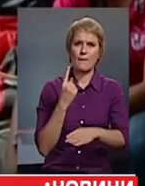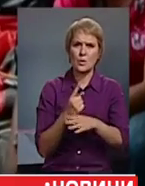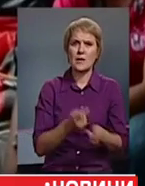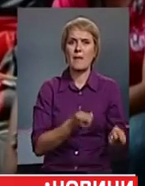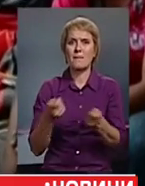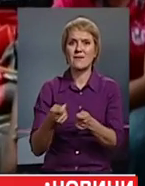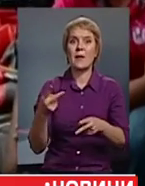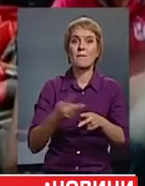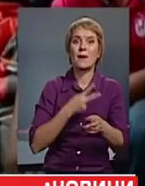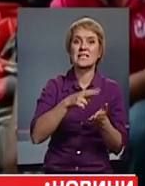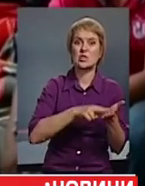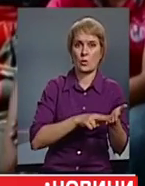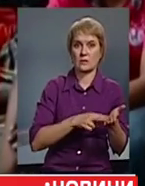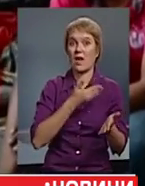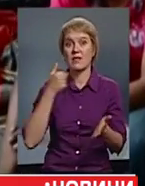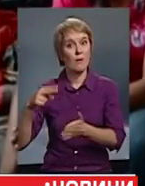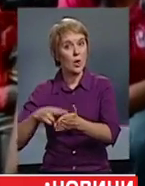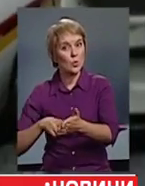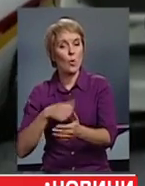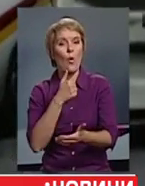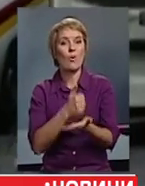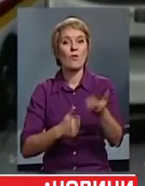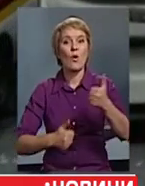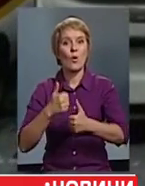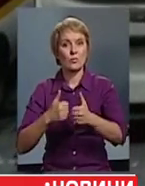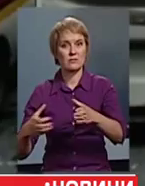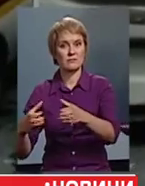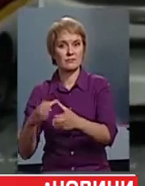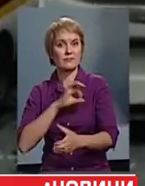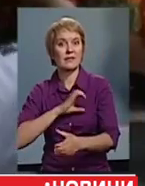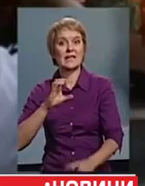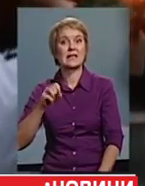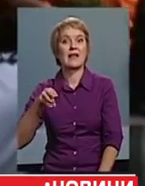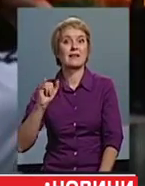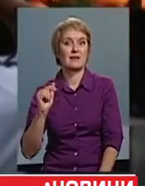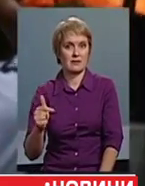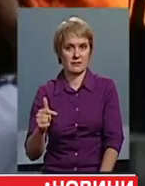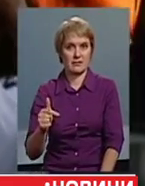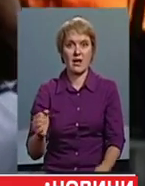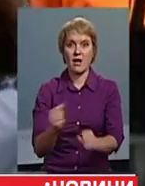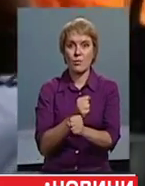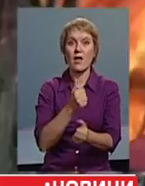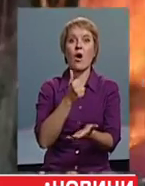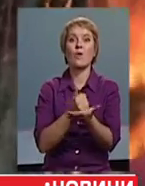Відсутність ліцензій закидали головному конкуренту – профспілці «ЦЕТІГ». Бійка спалахнула в головному парку міста. Там